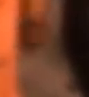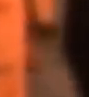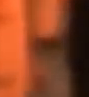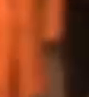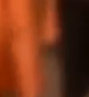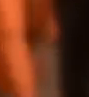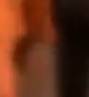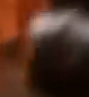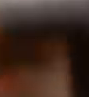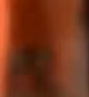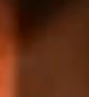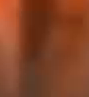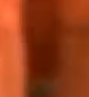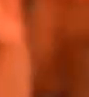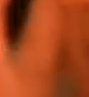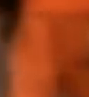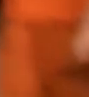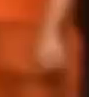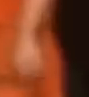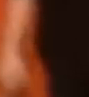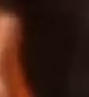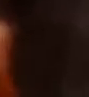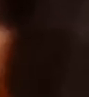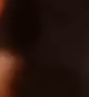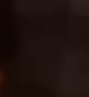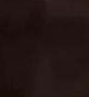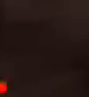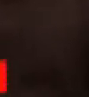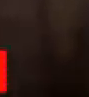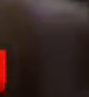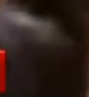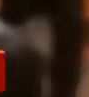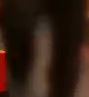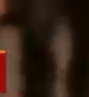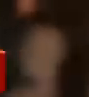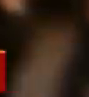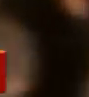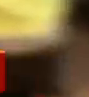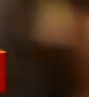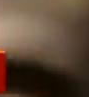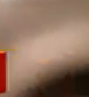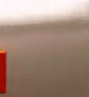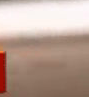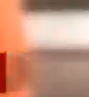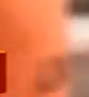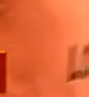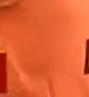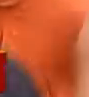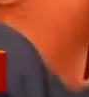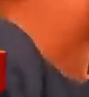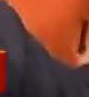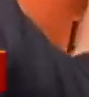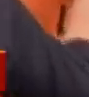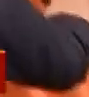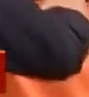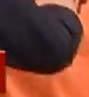Tiga belas anggota kumpulan Kongsi Gelap direman 21 hari. Laporannya seketika nanti.